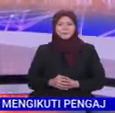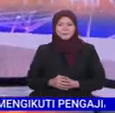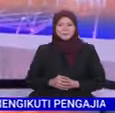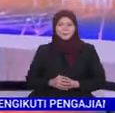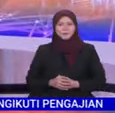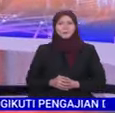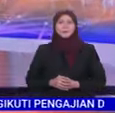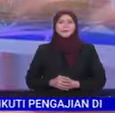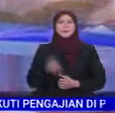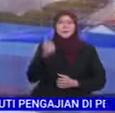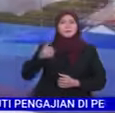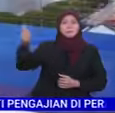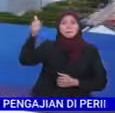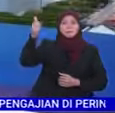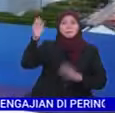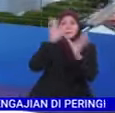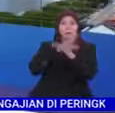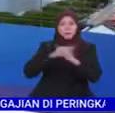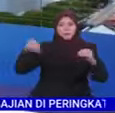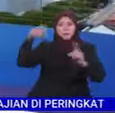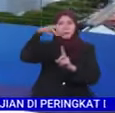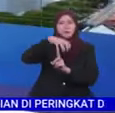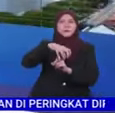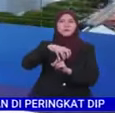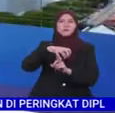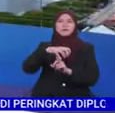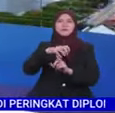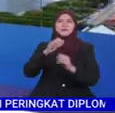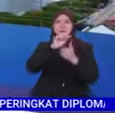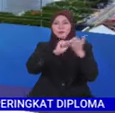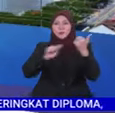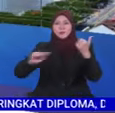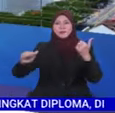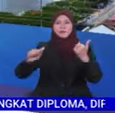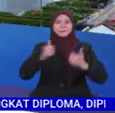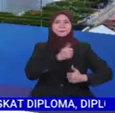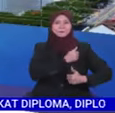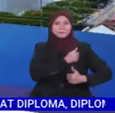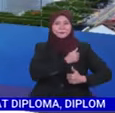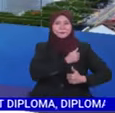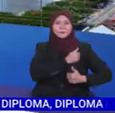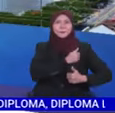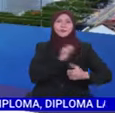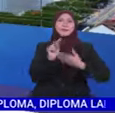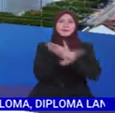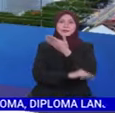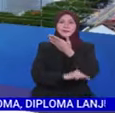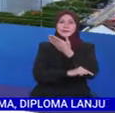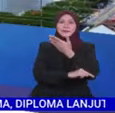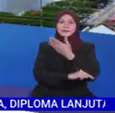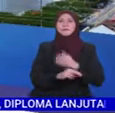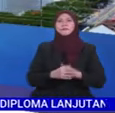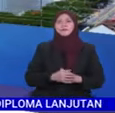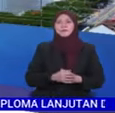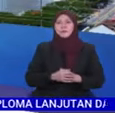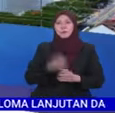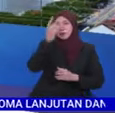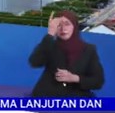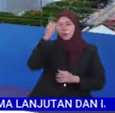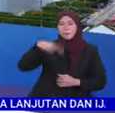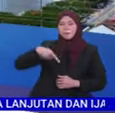kyles Rawa merangkap penolong jawatankuasa pendukung Askar wataniah Java Negeri Brigadir Jenderal kehormatan untuk